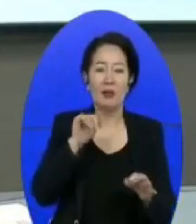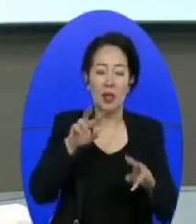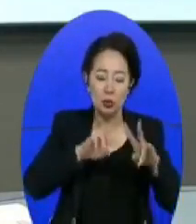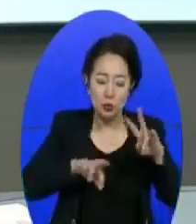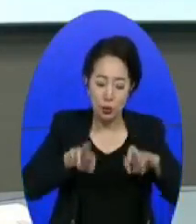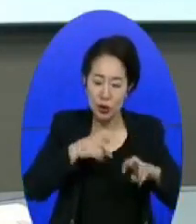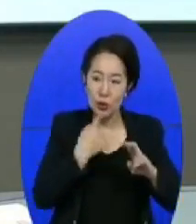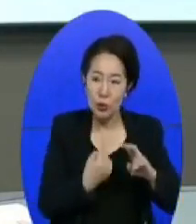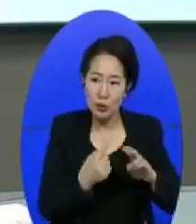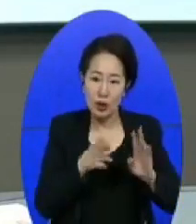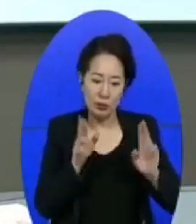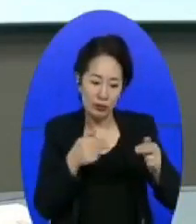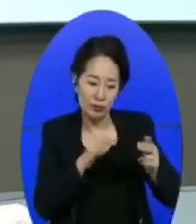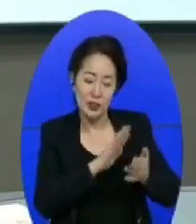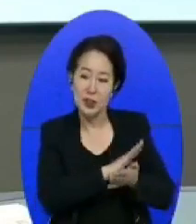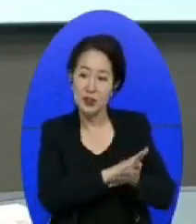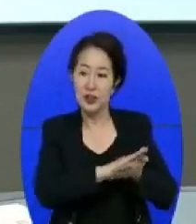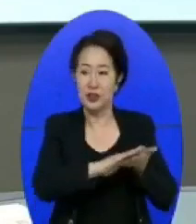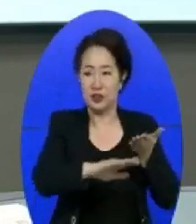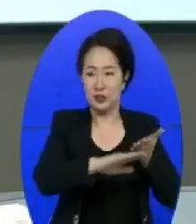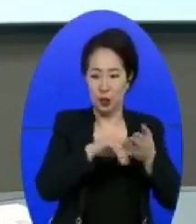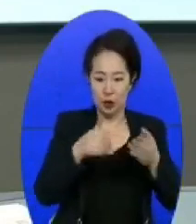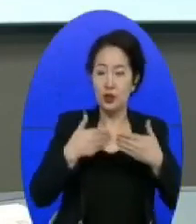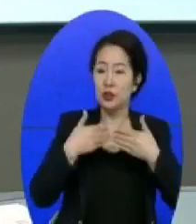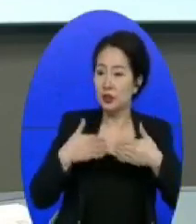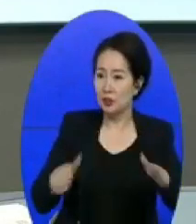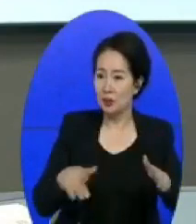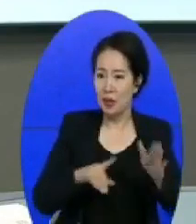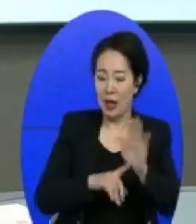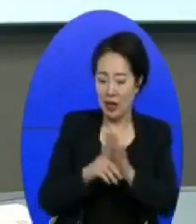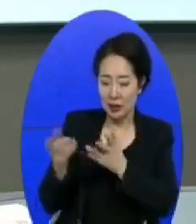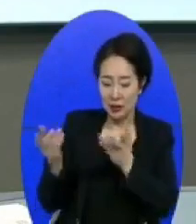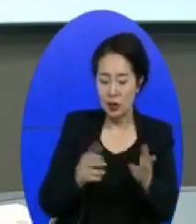танхимыг шинчилж өнөөдөр нийлээ. Зингснэрийн хүлээлгийн танхим анх шатны